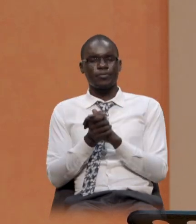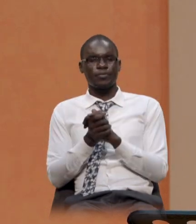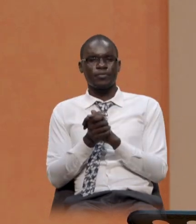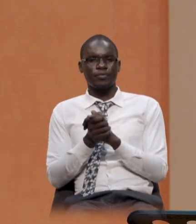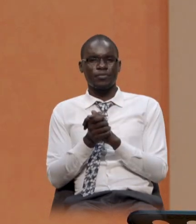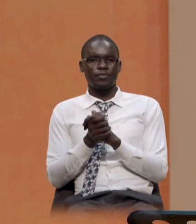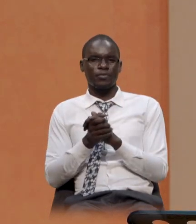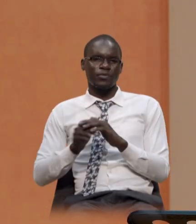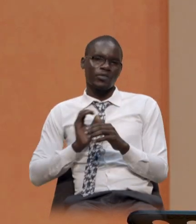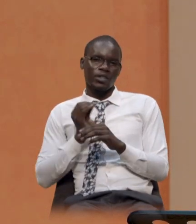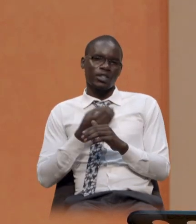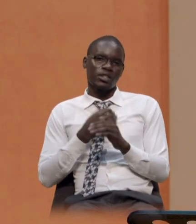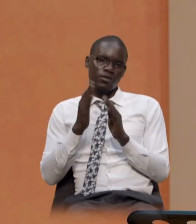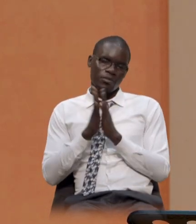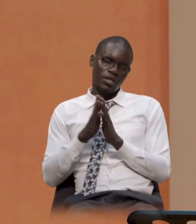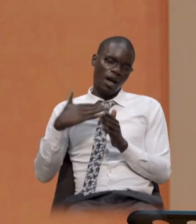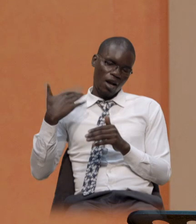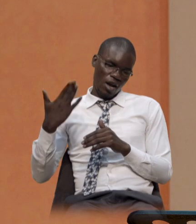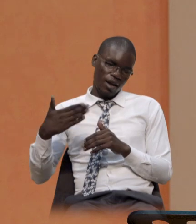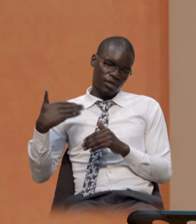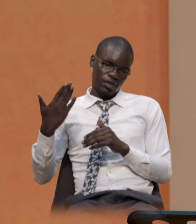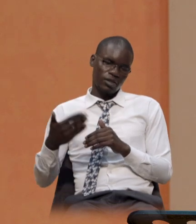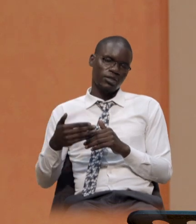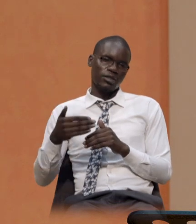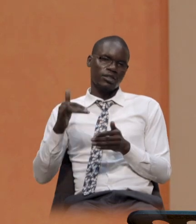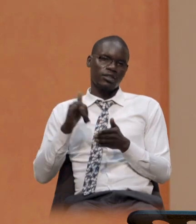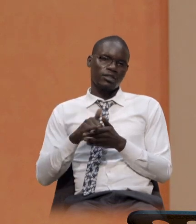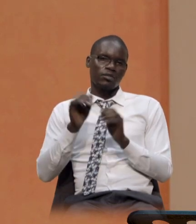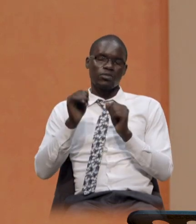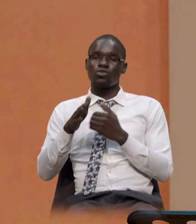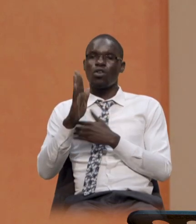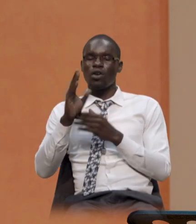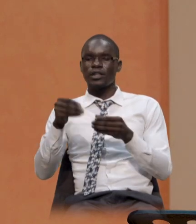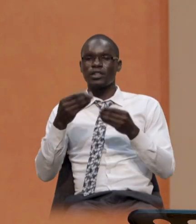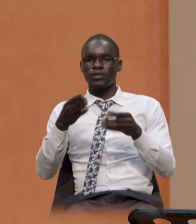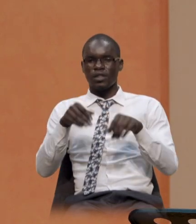Na maombi yetu kila siku ni kwamba Mungu atupe uwezo